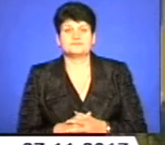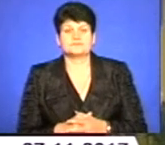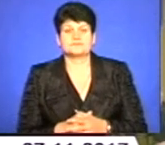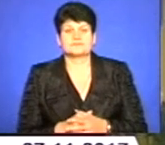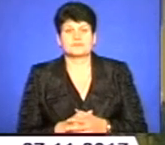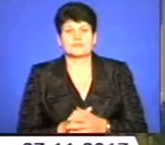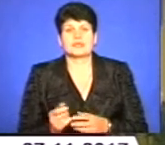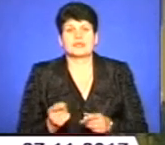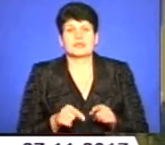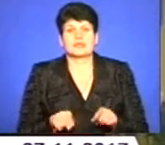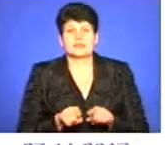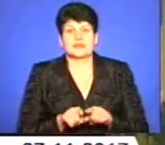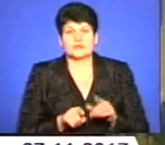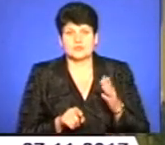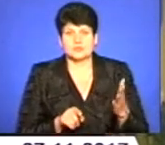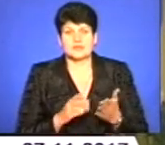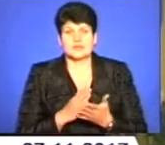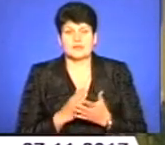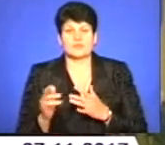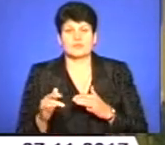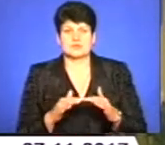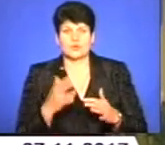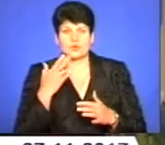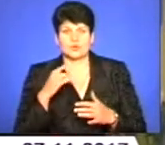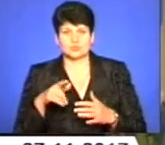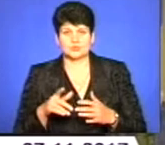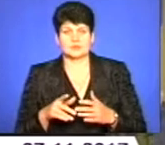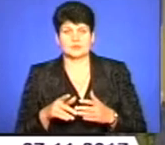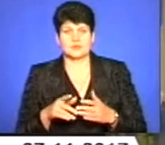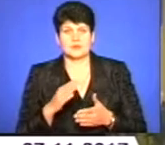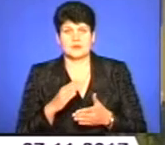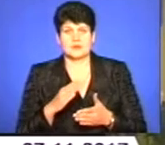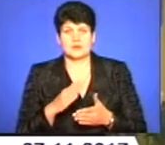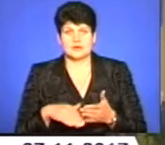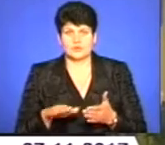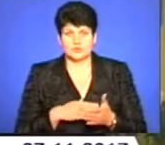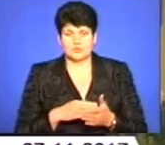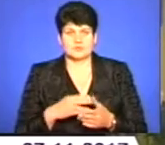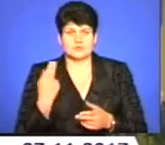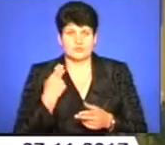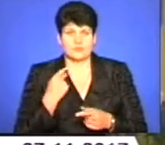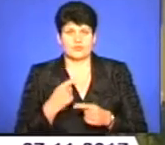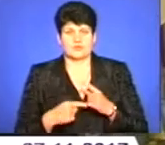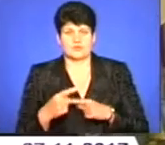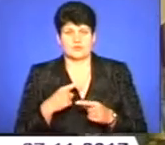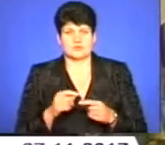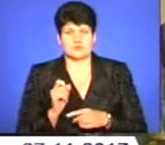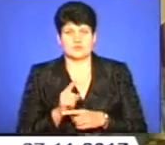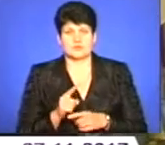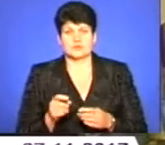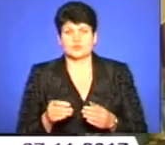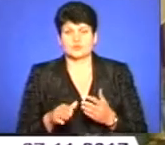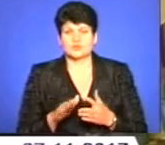але і також є той процес, коли люди погашають заборгованість і повертаються за призначенням субсидії. Є випадки,